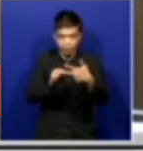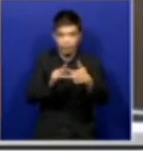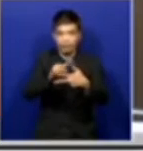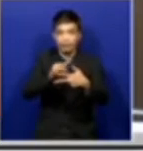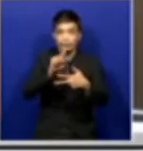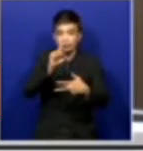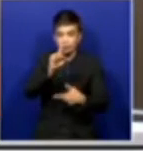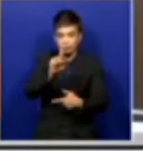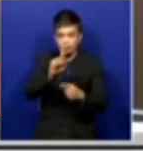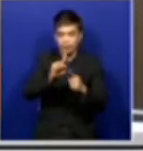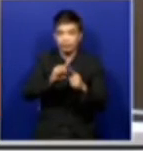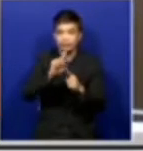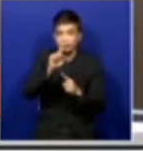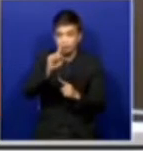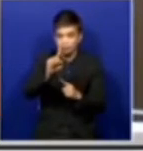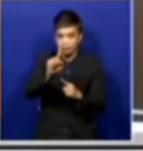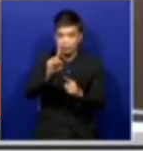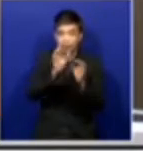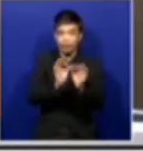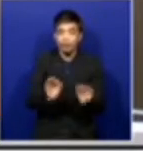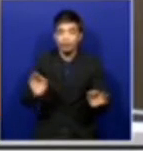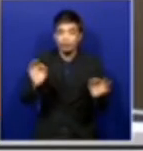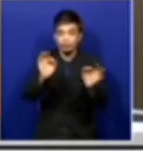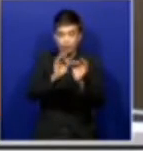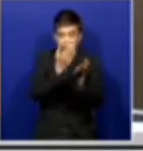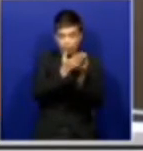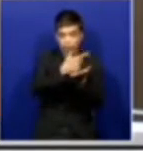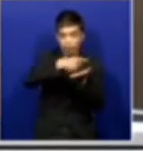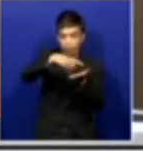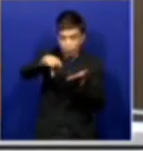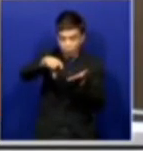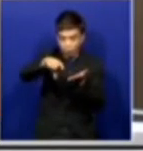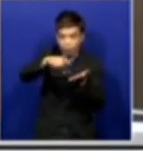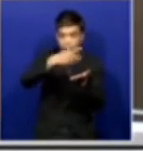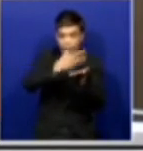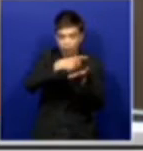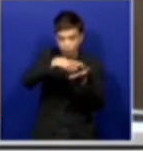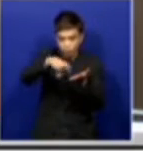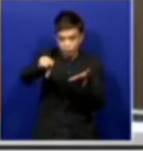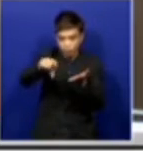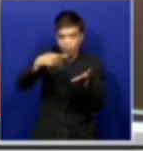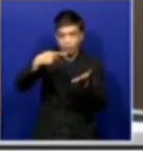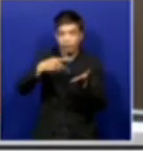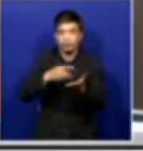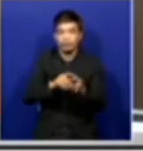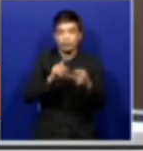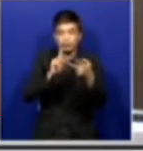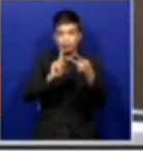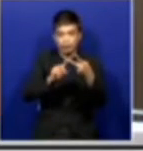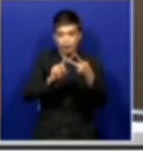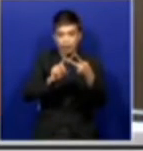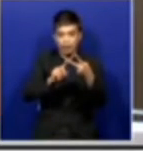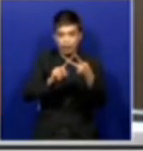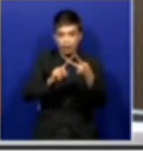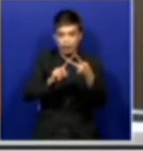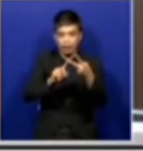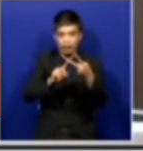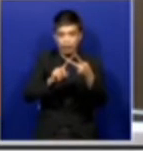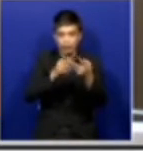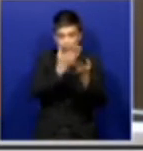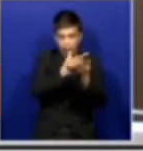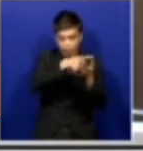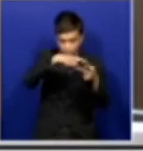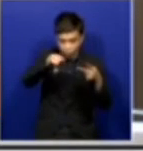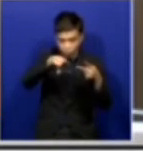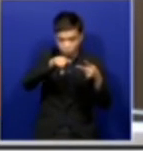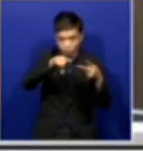คือความจำเป็นในการโอนงบประมาณรายจ่ายนะครับ2นะครับความจำเป็นในการโอนงบประมาณมาเป็นง